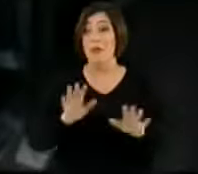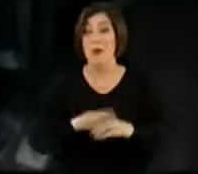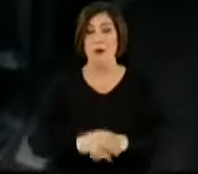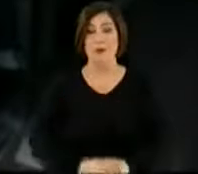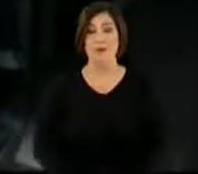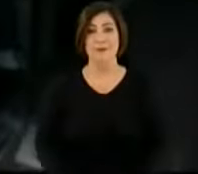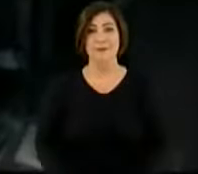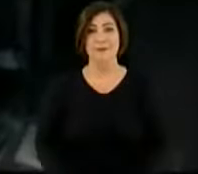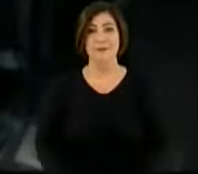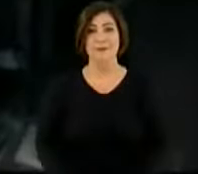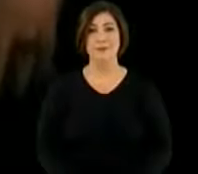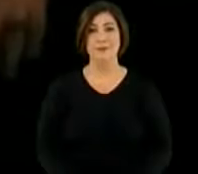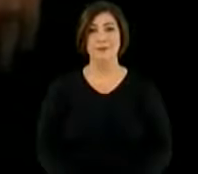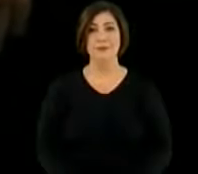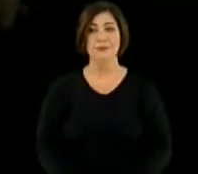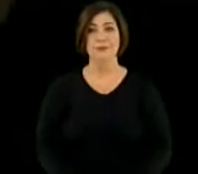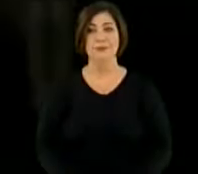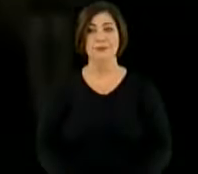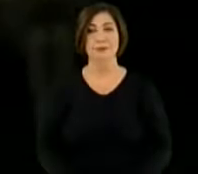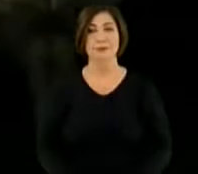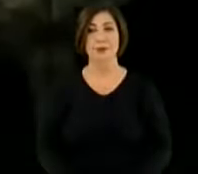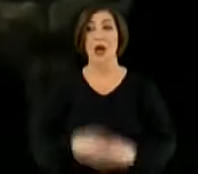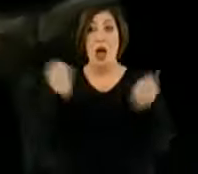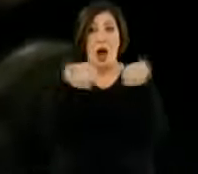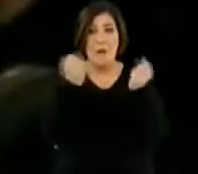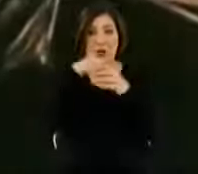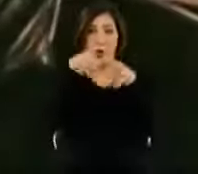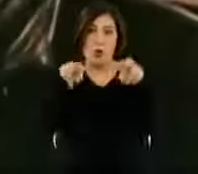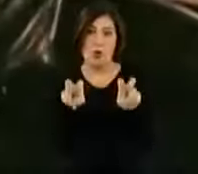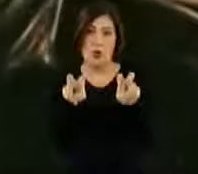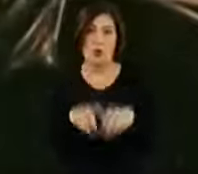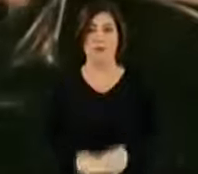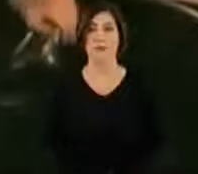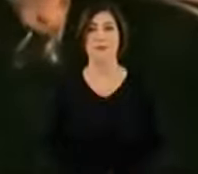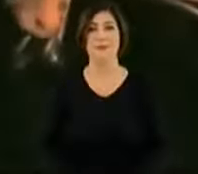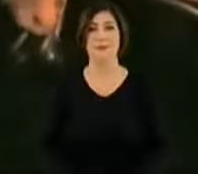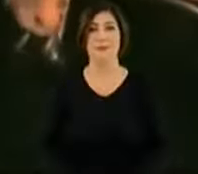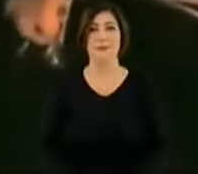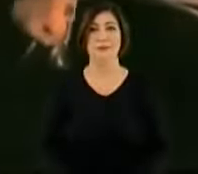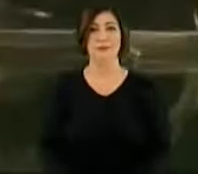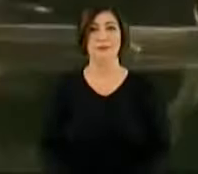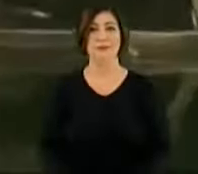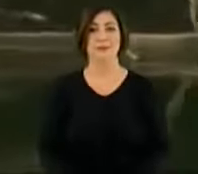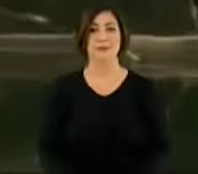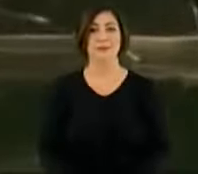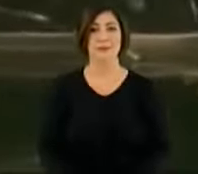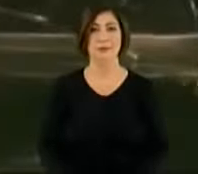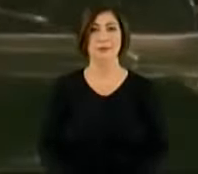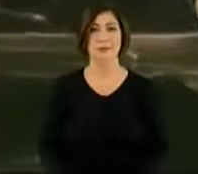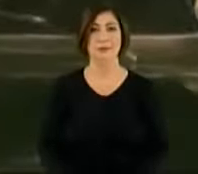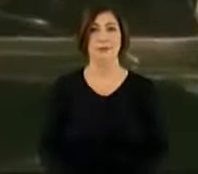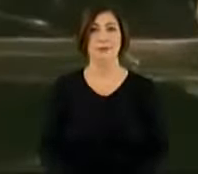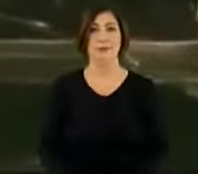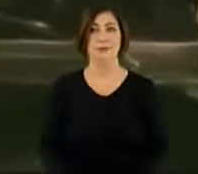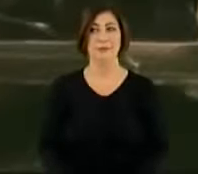Çağırırlar küçük adımı. Kara fakiden doğmadım. Arabada oturuyor. Çağırırlar küçük adımı. Kara fakiden